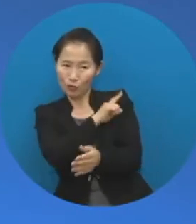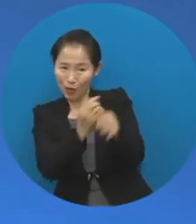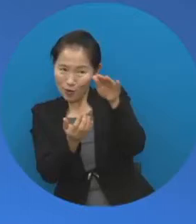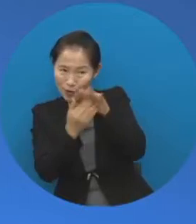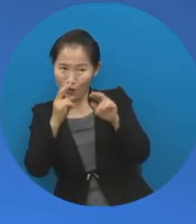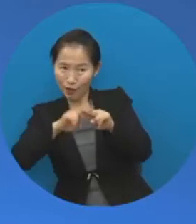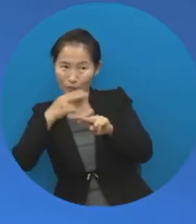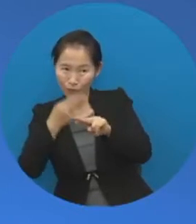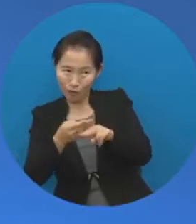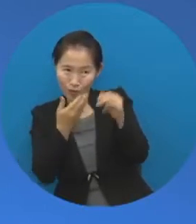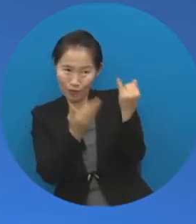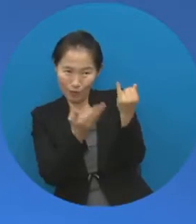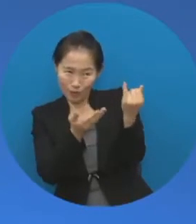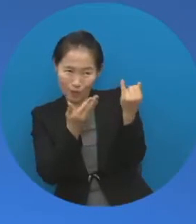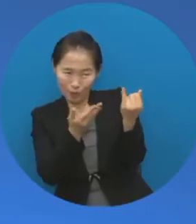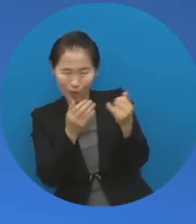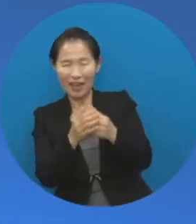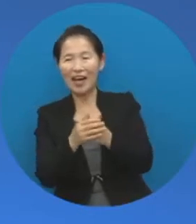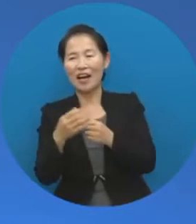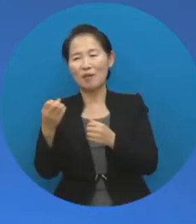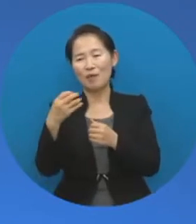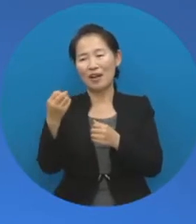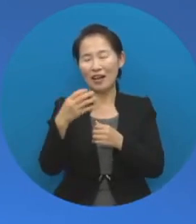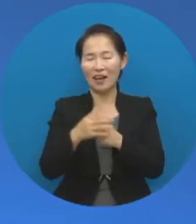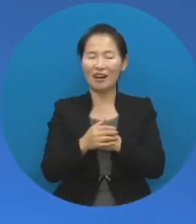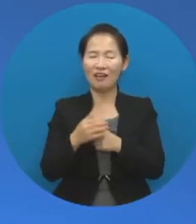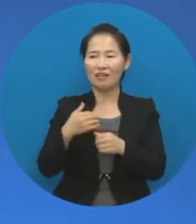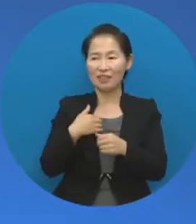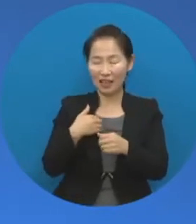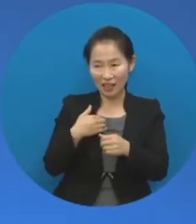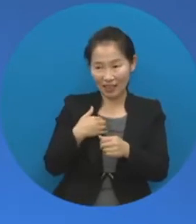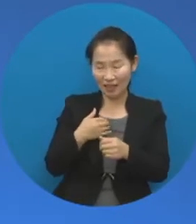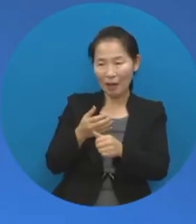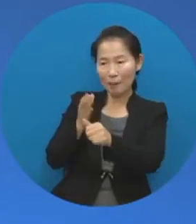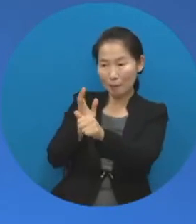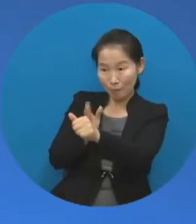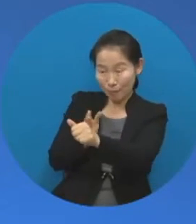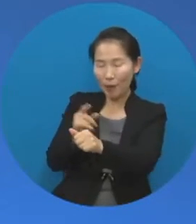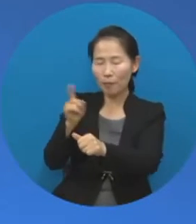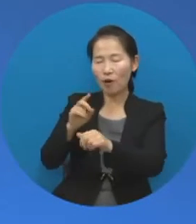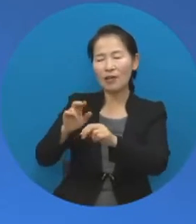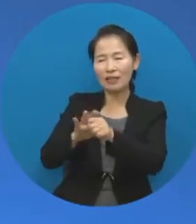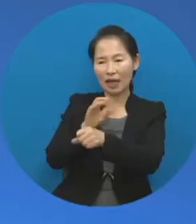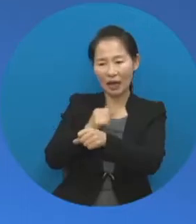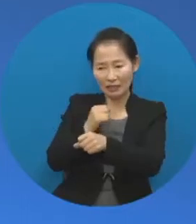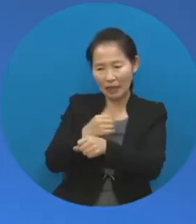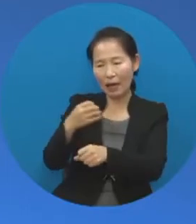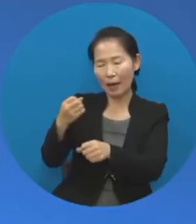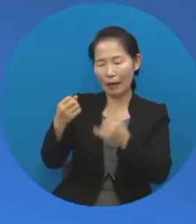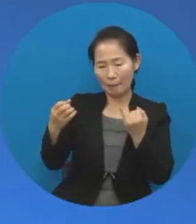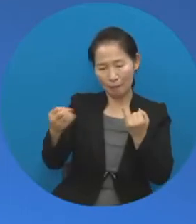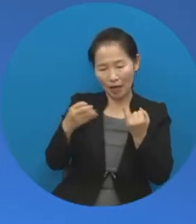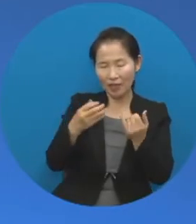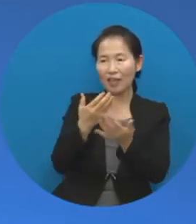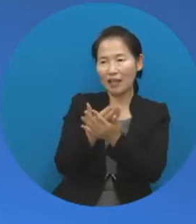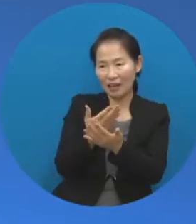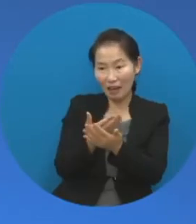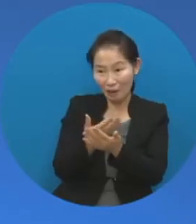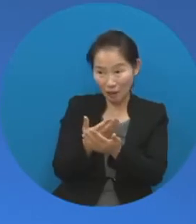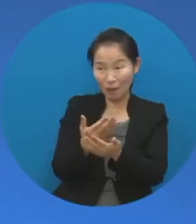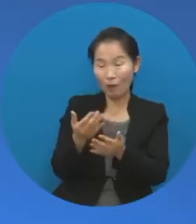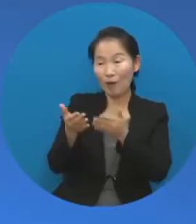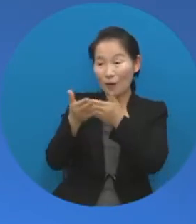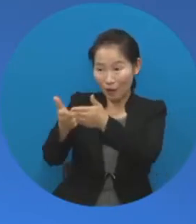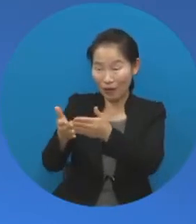제가 사랑한다는 말을 매일 해달라고 하니까 제가 이제 먼저 이렇게 들어갔을 때 남편이 자고 있을 때가 있잖아요.